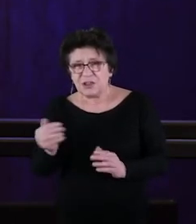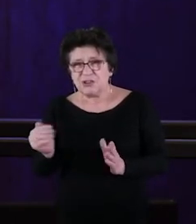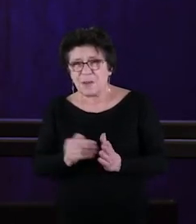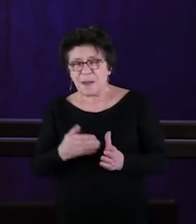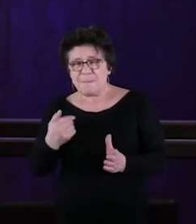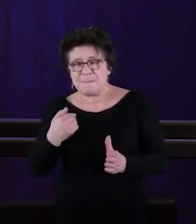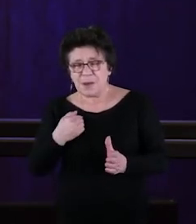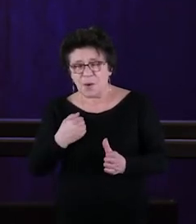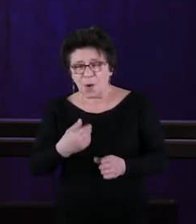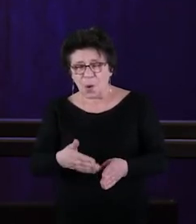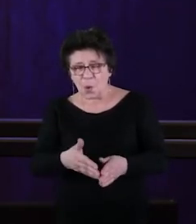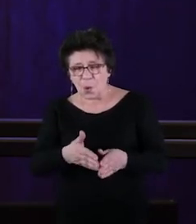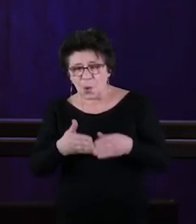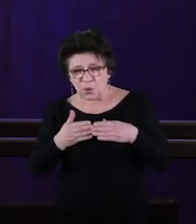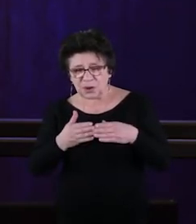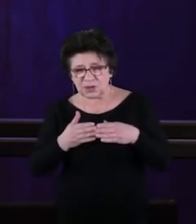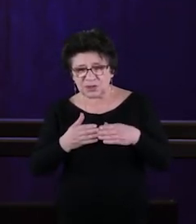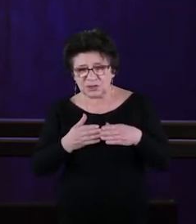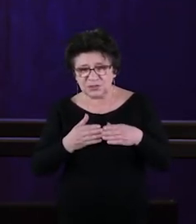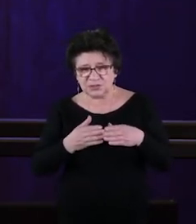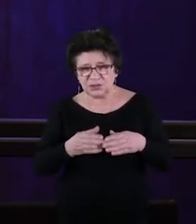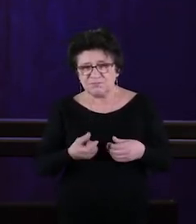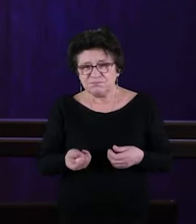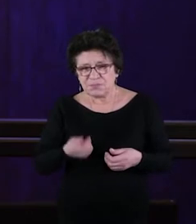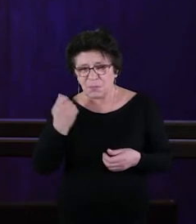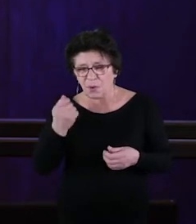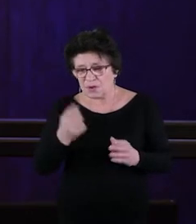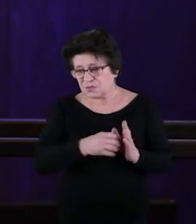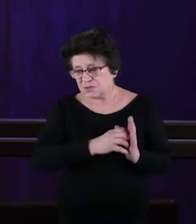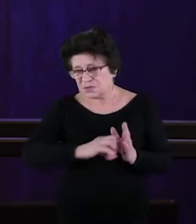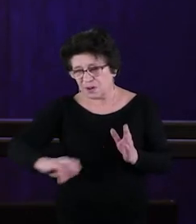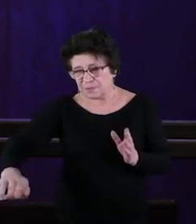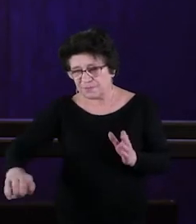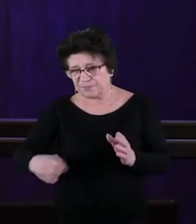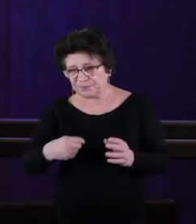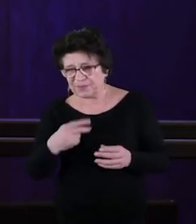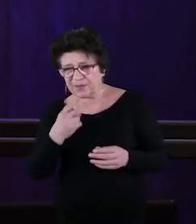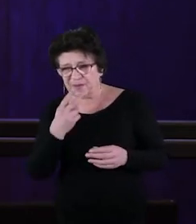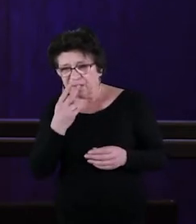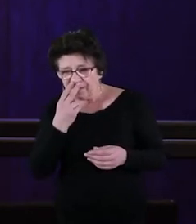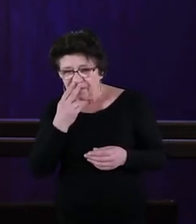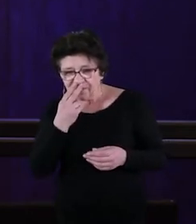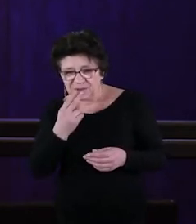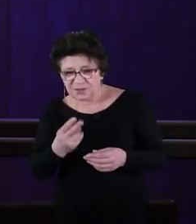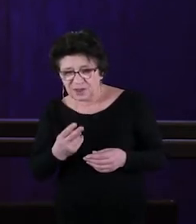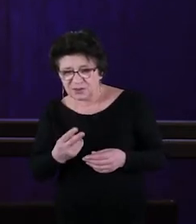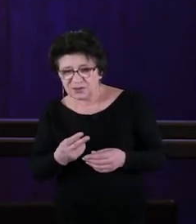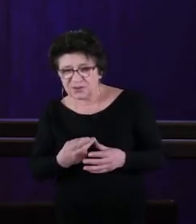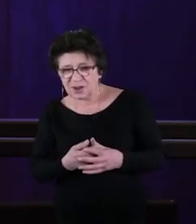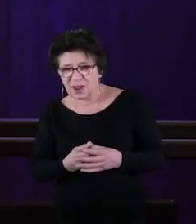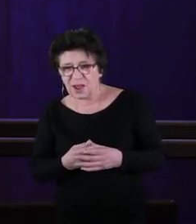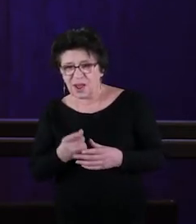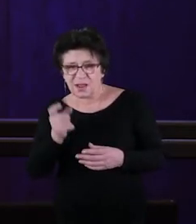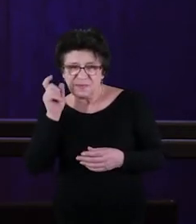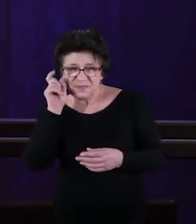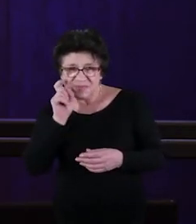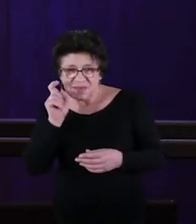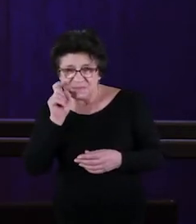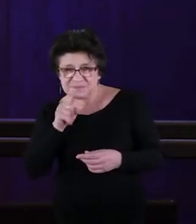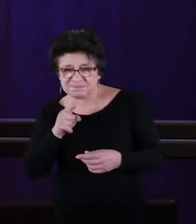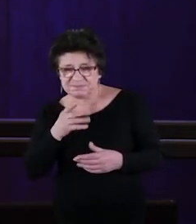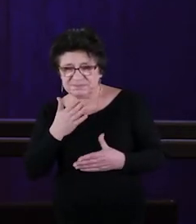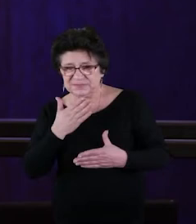wywieźć i ponieważ wiedziano że ma nie bardzo nieprzychylne recenzje po tamtej stronie